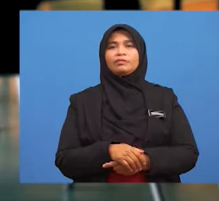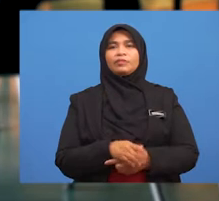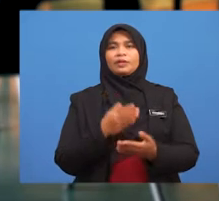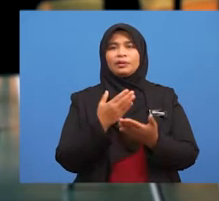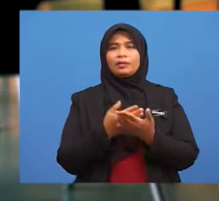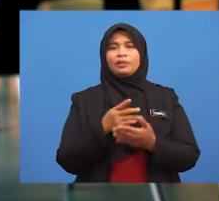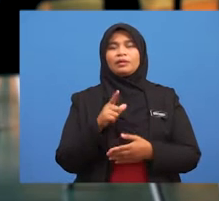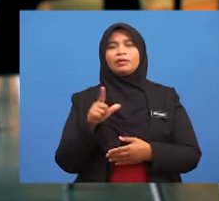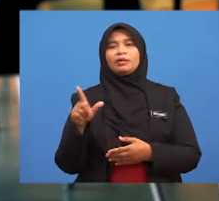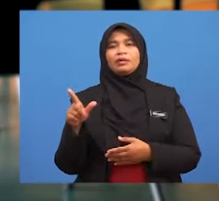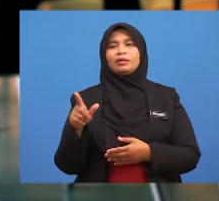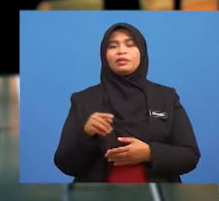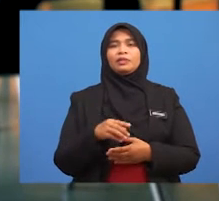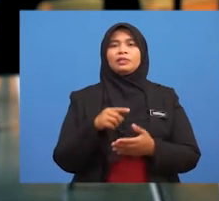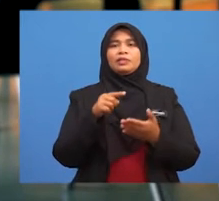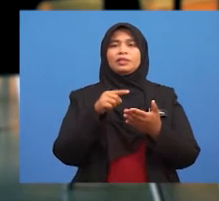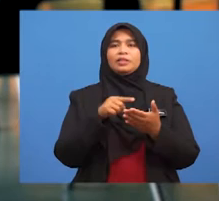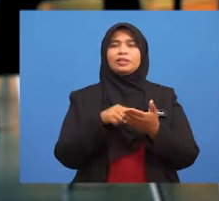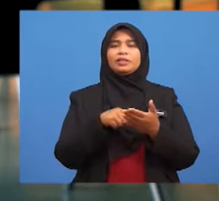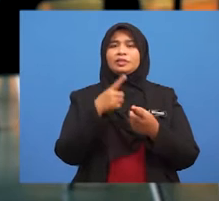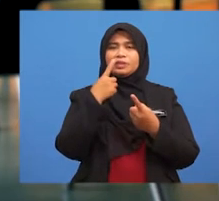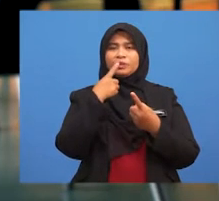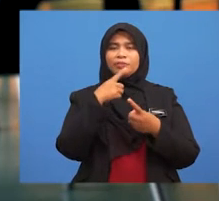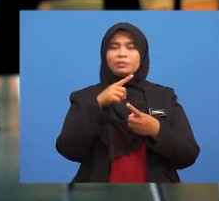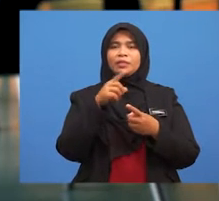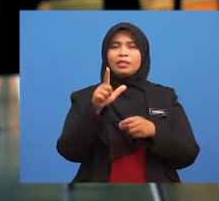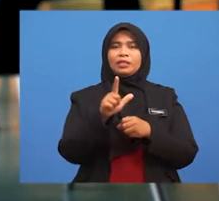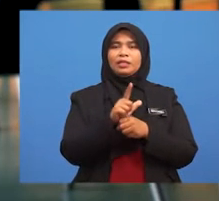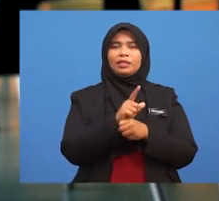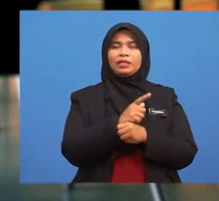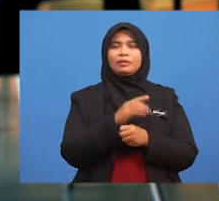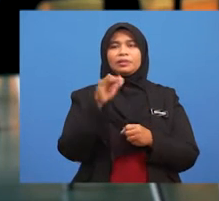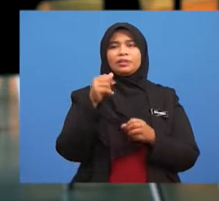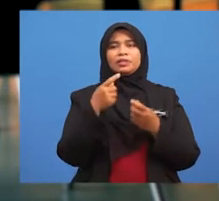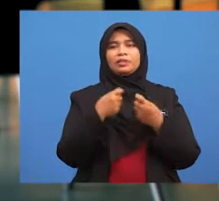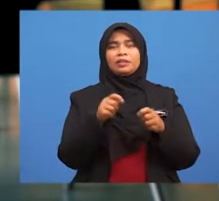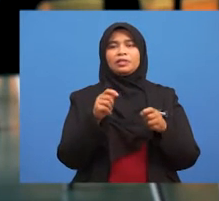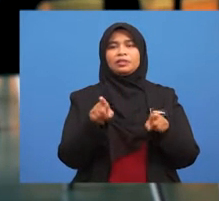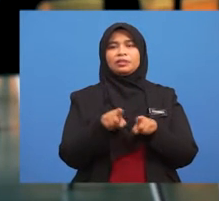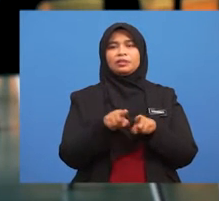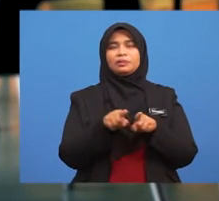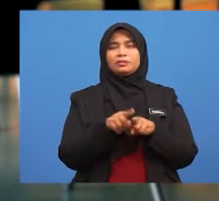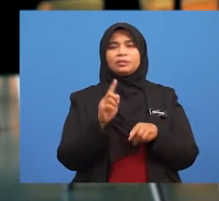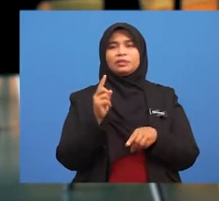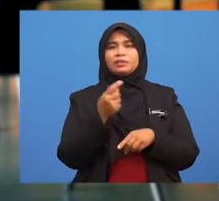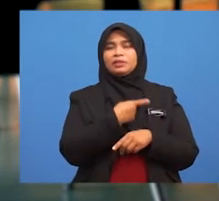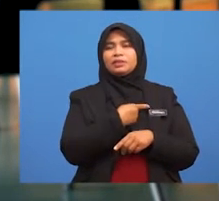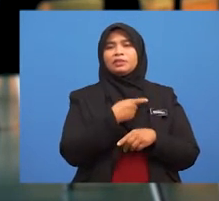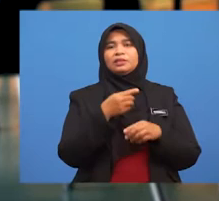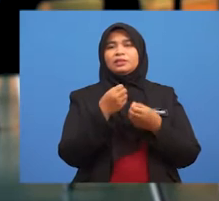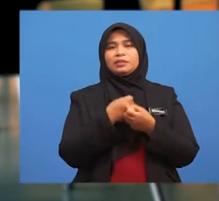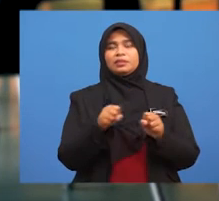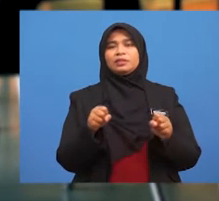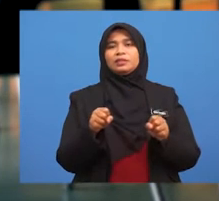murid-murid, maka inilah jawapan lengkap yang telah kita sama-sama sediakan bagi